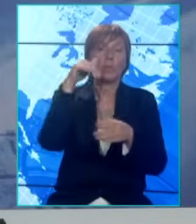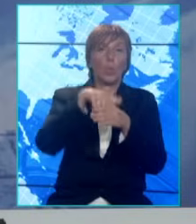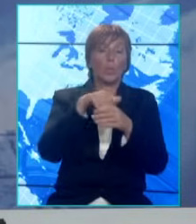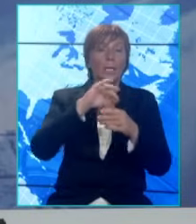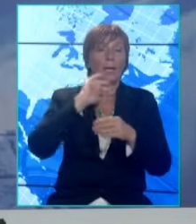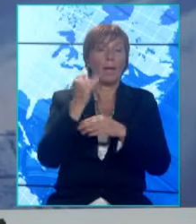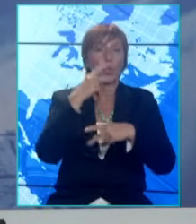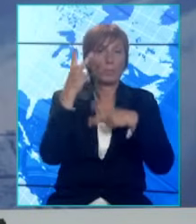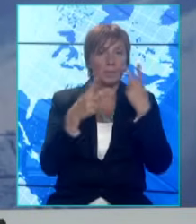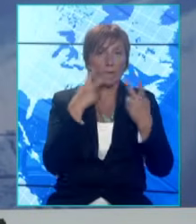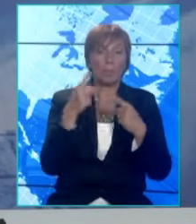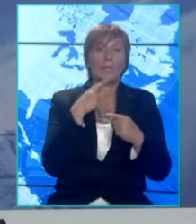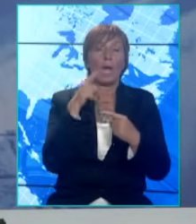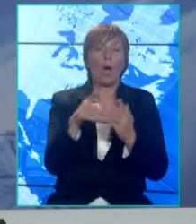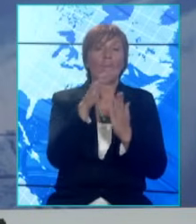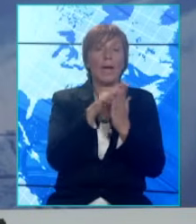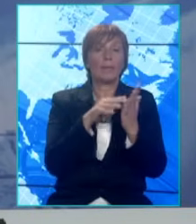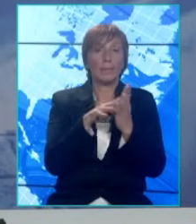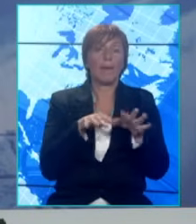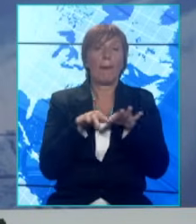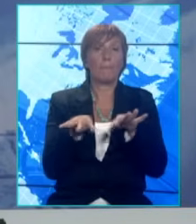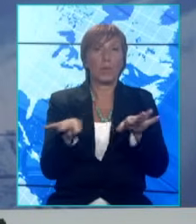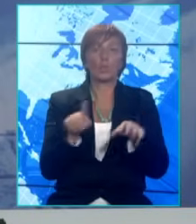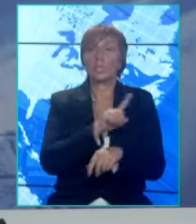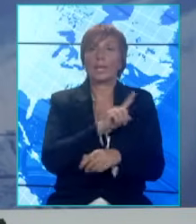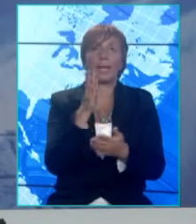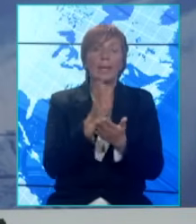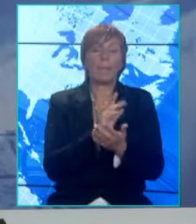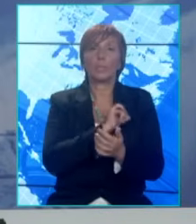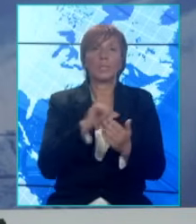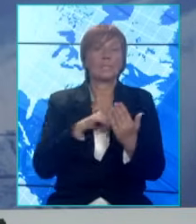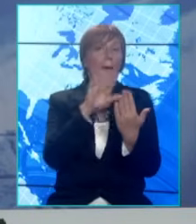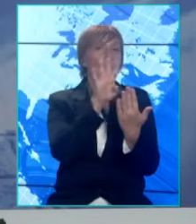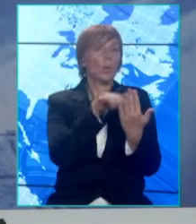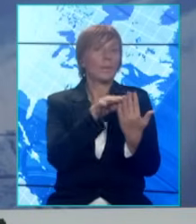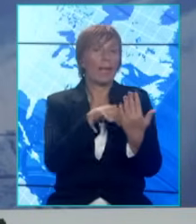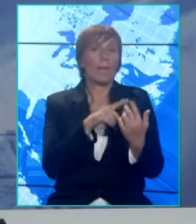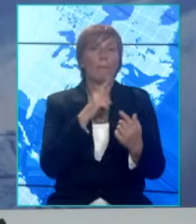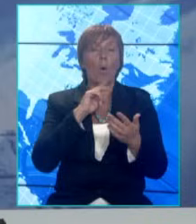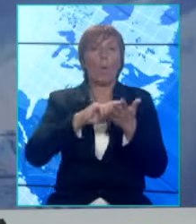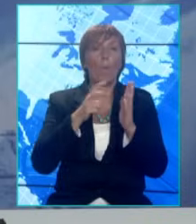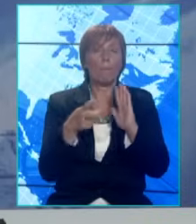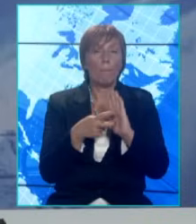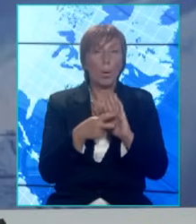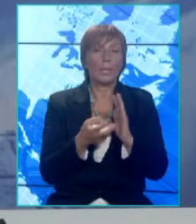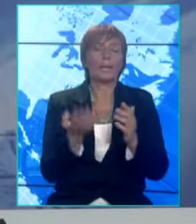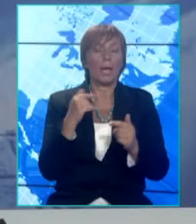Europske komisije, da ta tema proširenja uistinu ne bude samo tema u